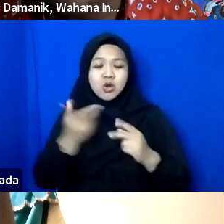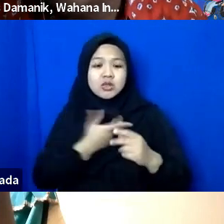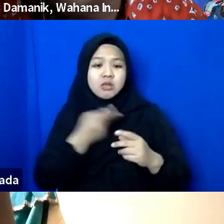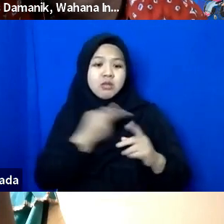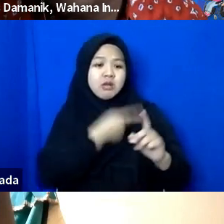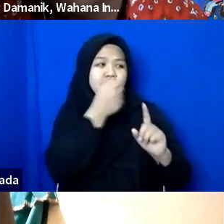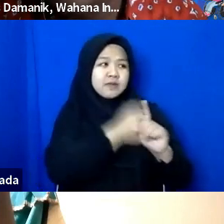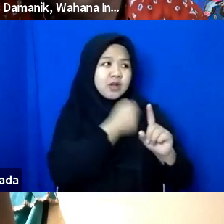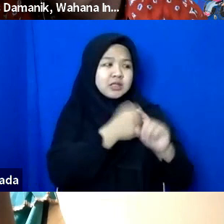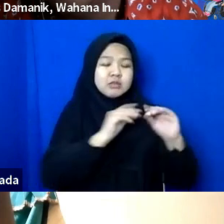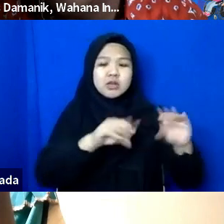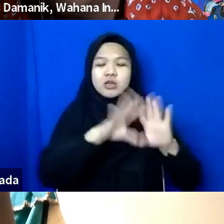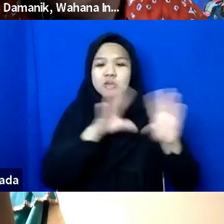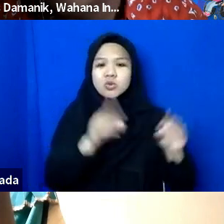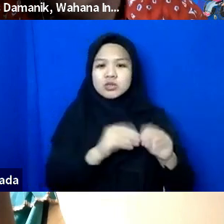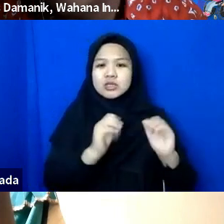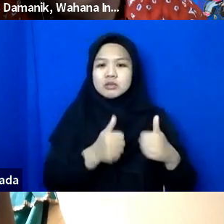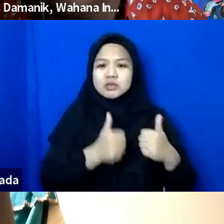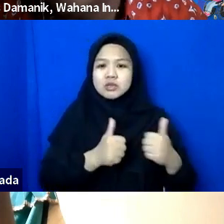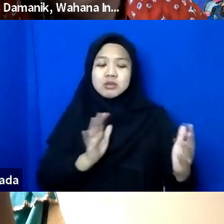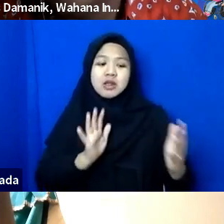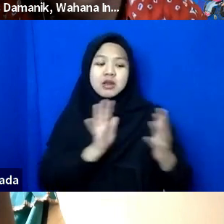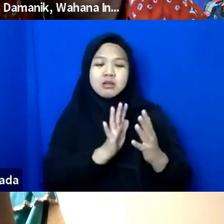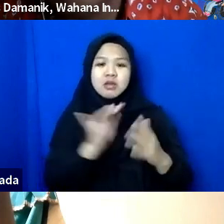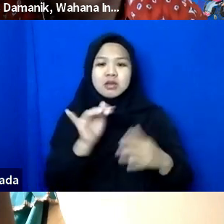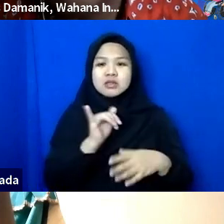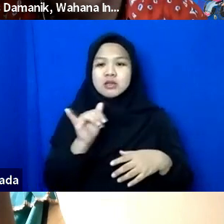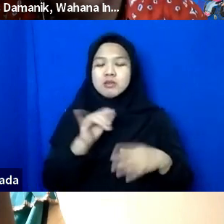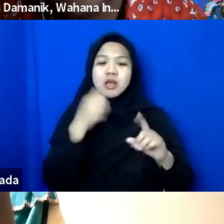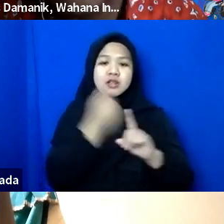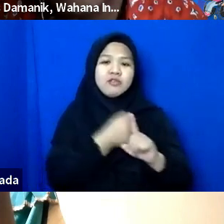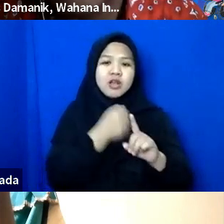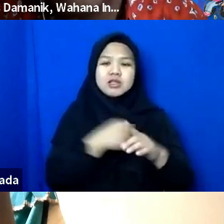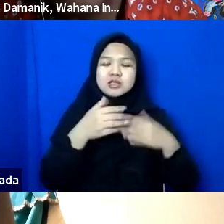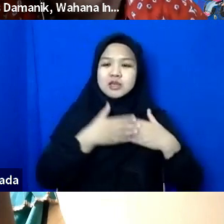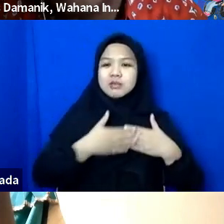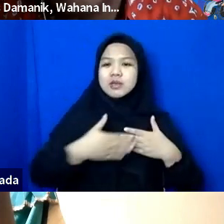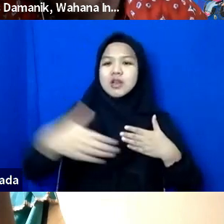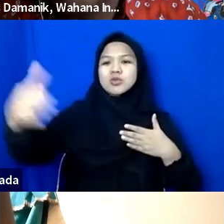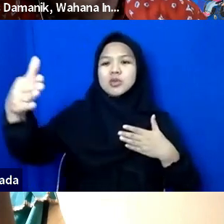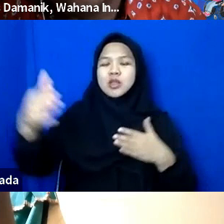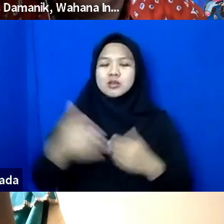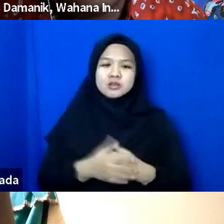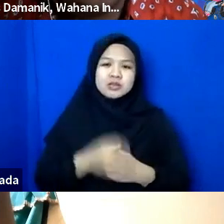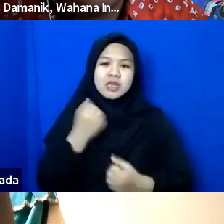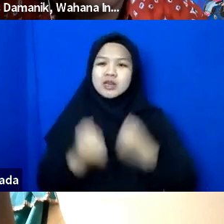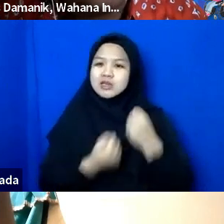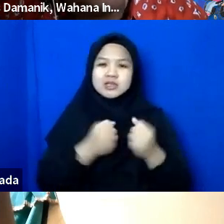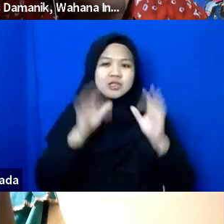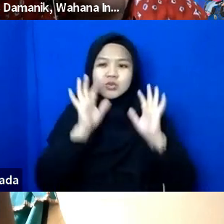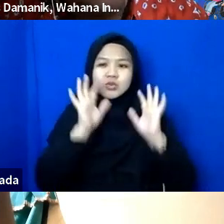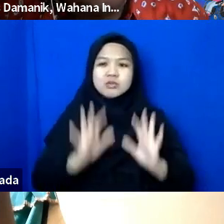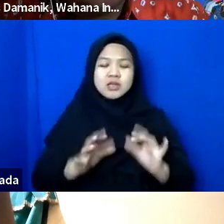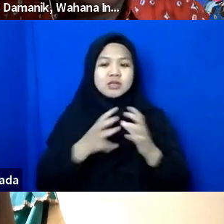mengadvokasi pendidikan inklusi siap-siaplah berhadapan dengan sebuah lokasi yang long lasting hydro energinya luar biasa